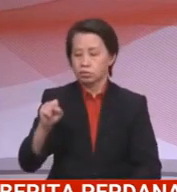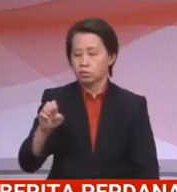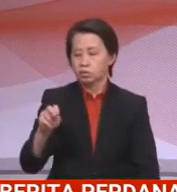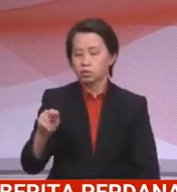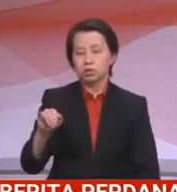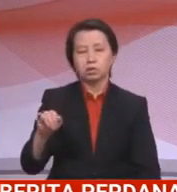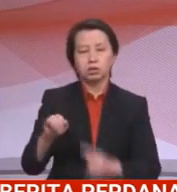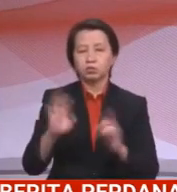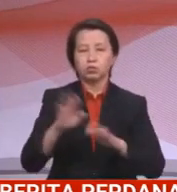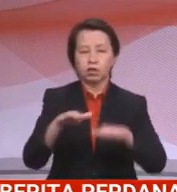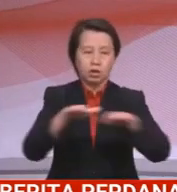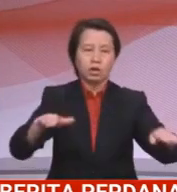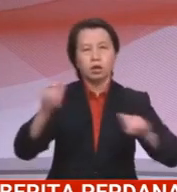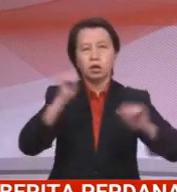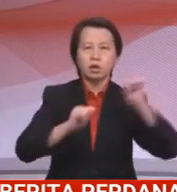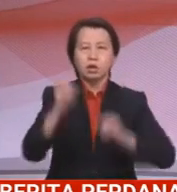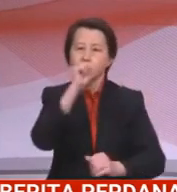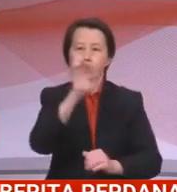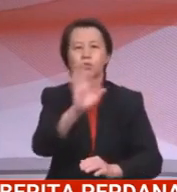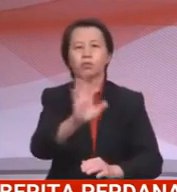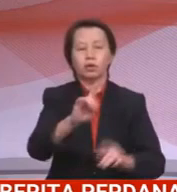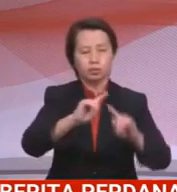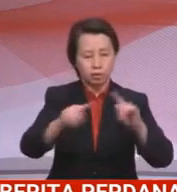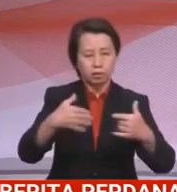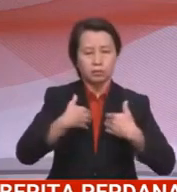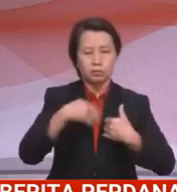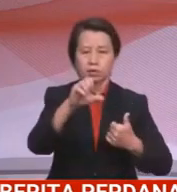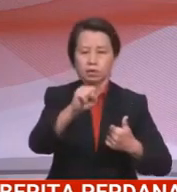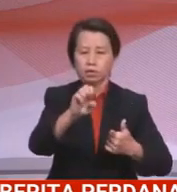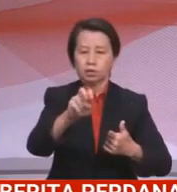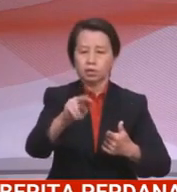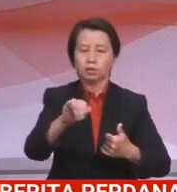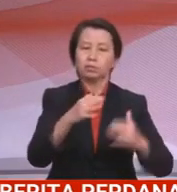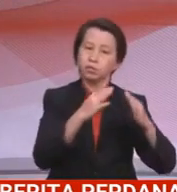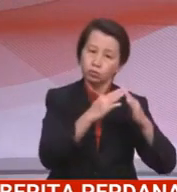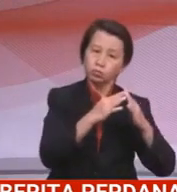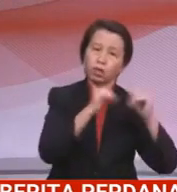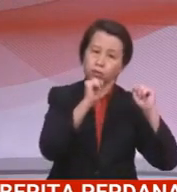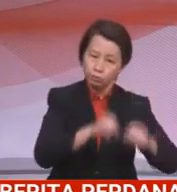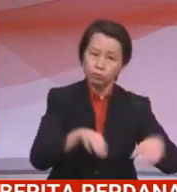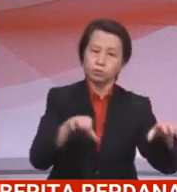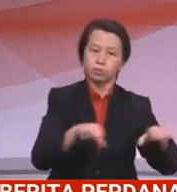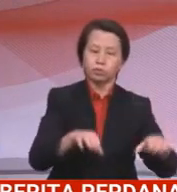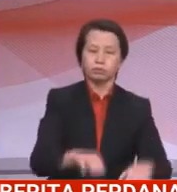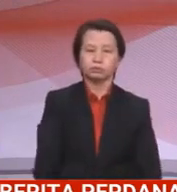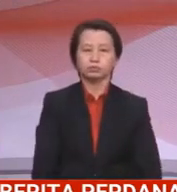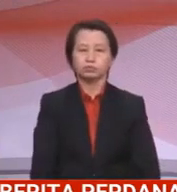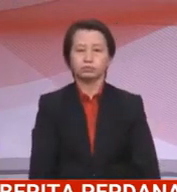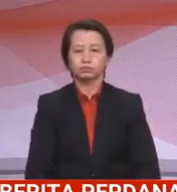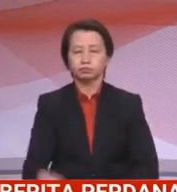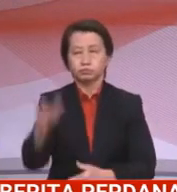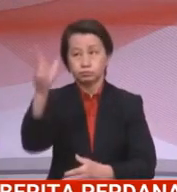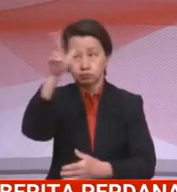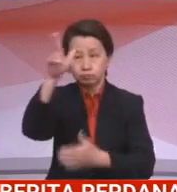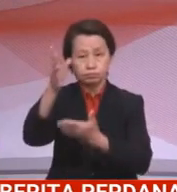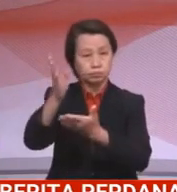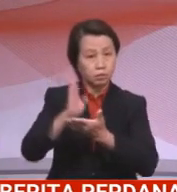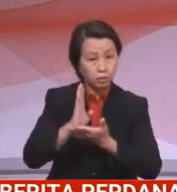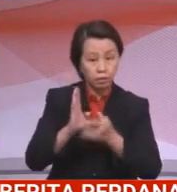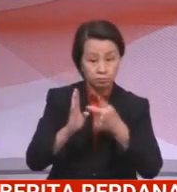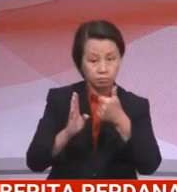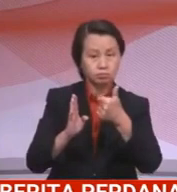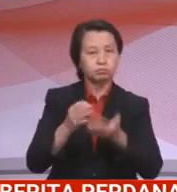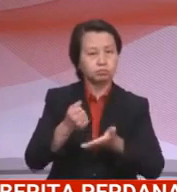ini bukan sekadar kaji pentas Tapi masih tetep seni di rumahmu dibuatkan bantu-bantu ini memang dapat Al